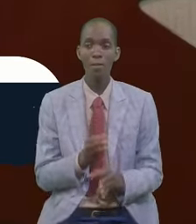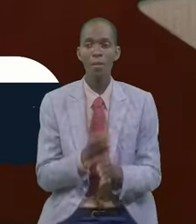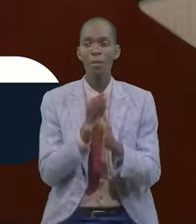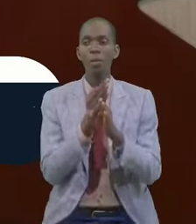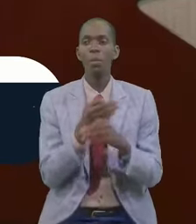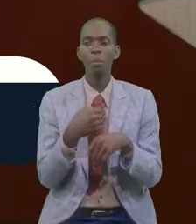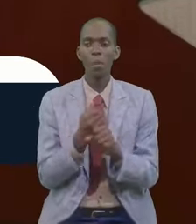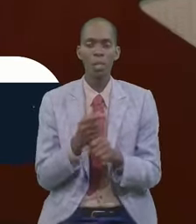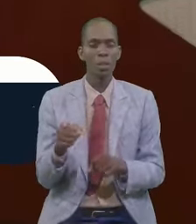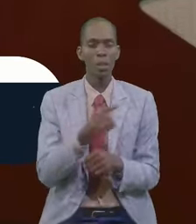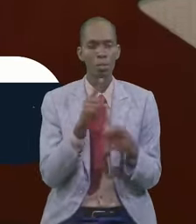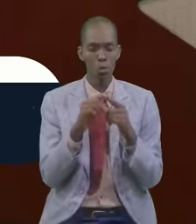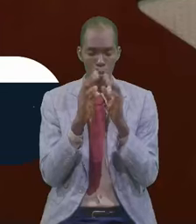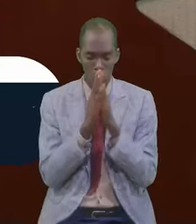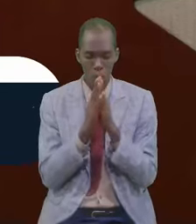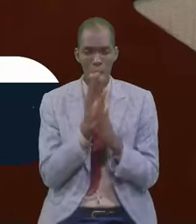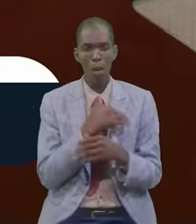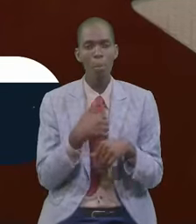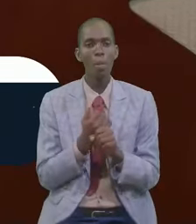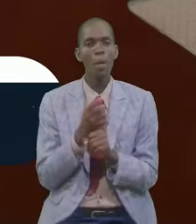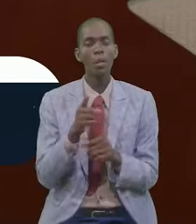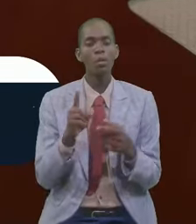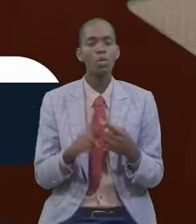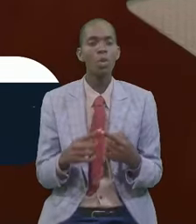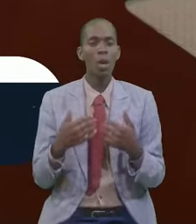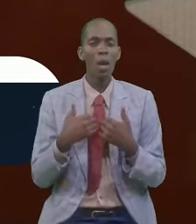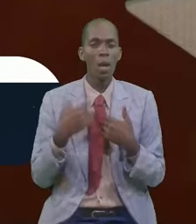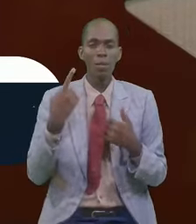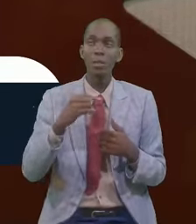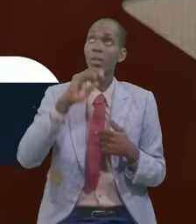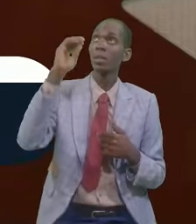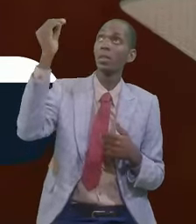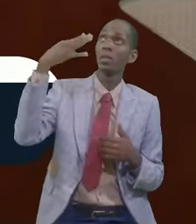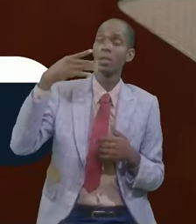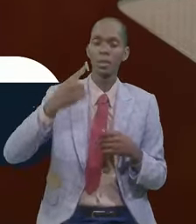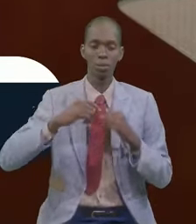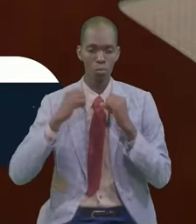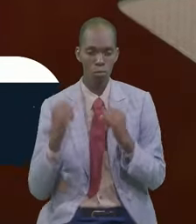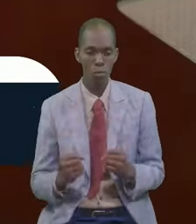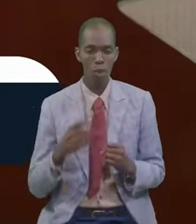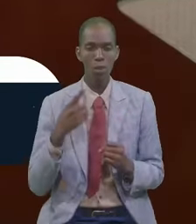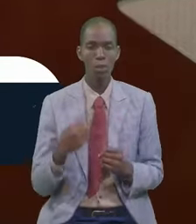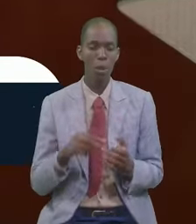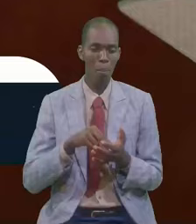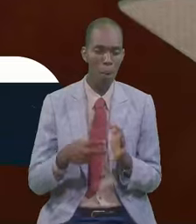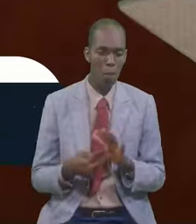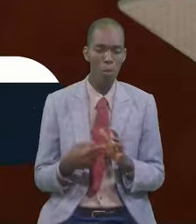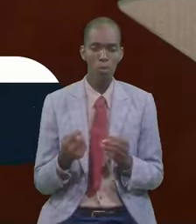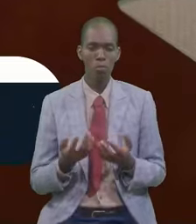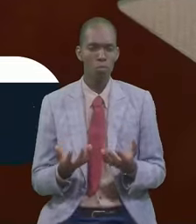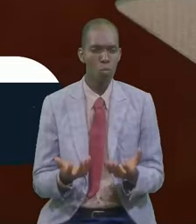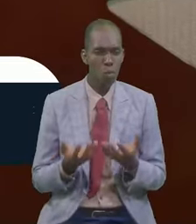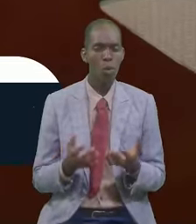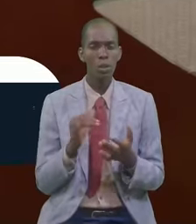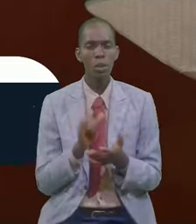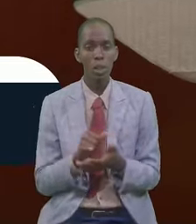fidélité les pousse à prier, à avoir la grâce, la force, l'objectif, la passion